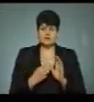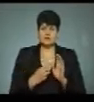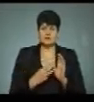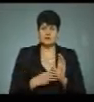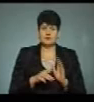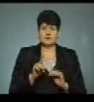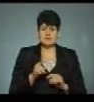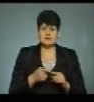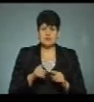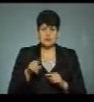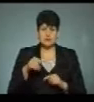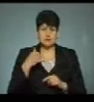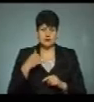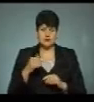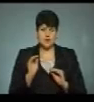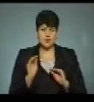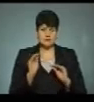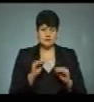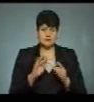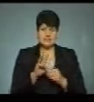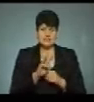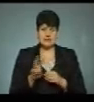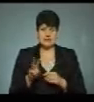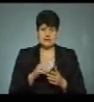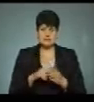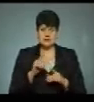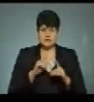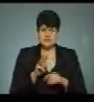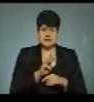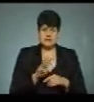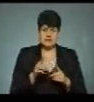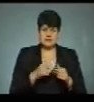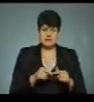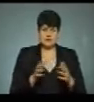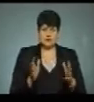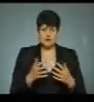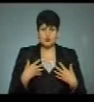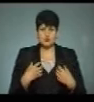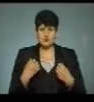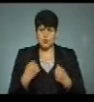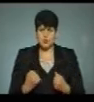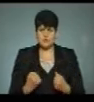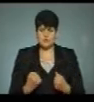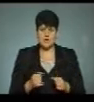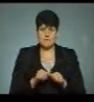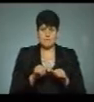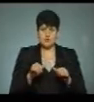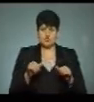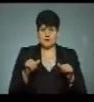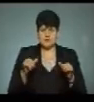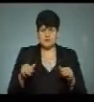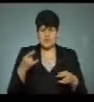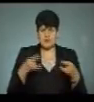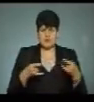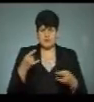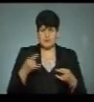098-44-15-981. Цей номер телефону розміщений на сайті міської ради, на сайті відділу охорони здоров'я. Ну, поширюється і на